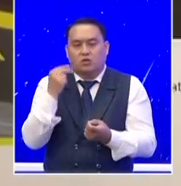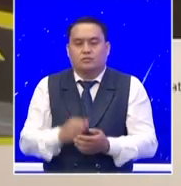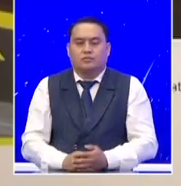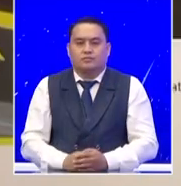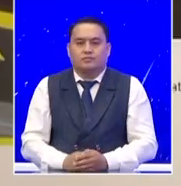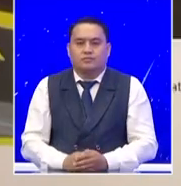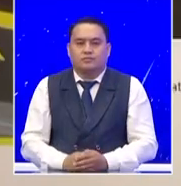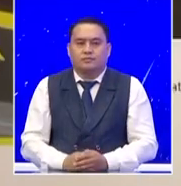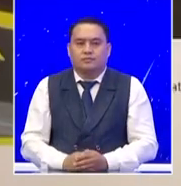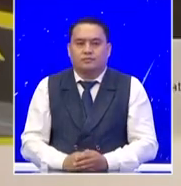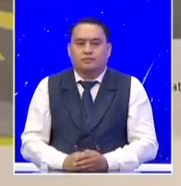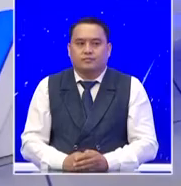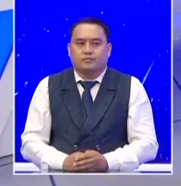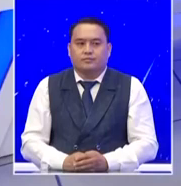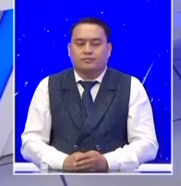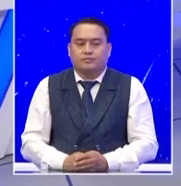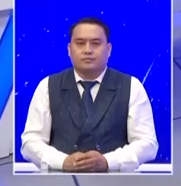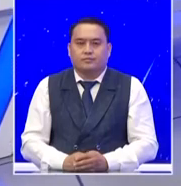просто огромна.